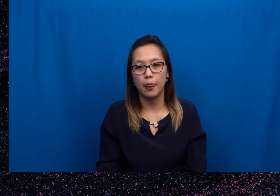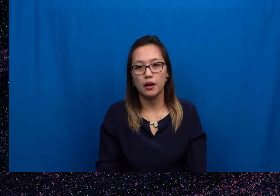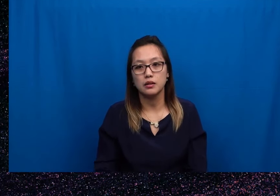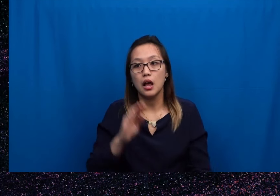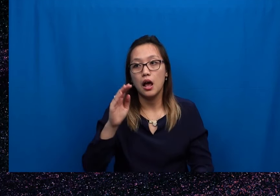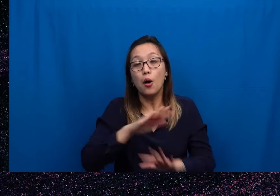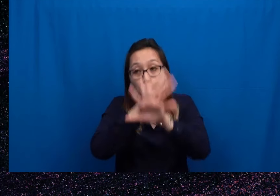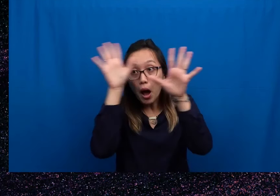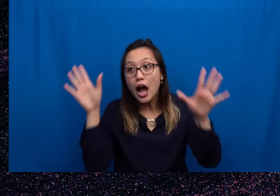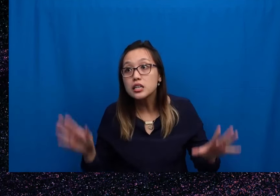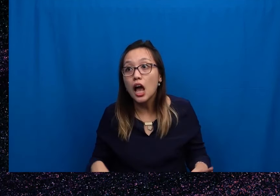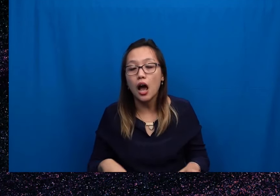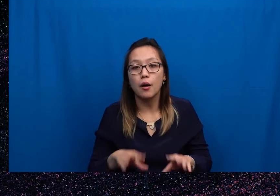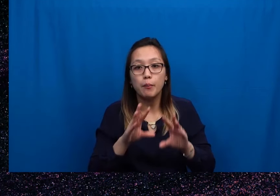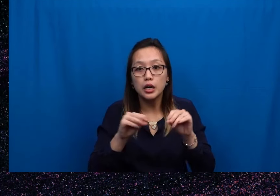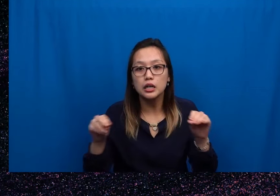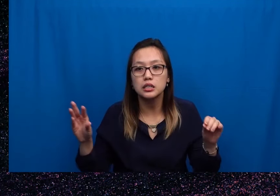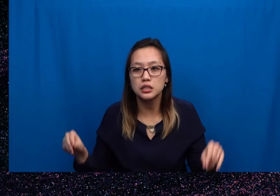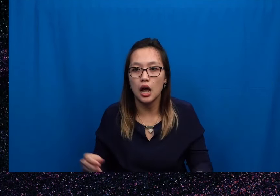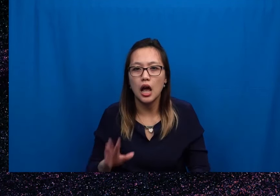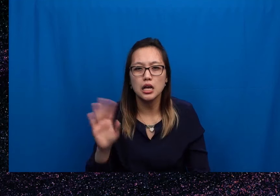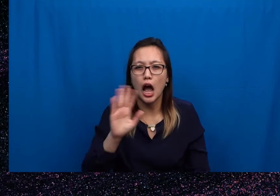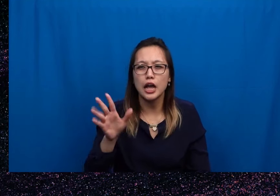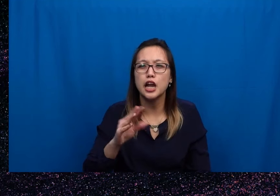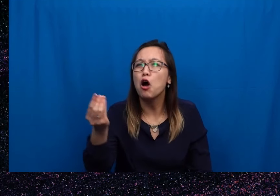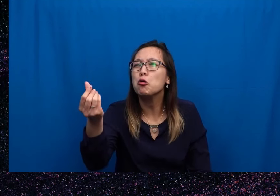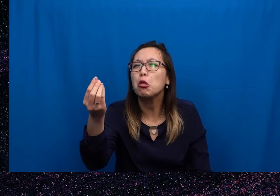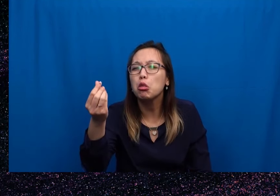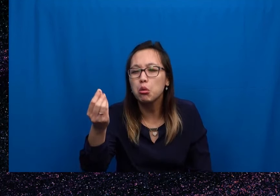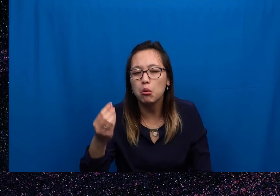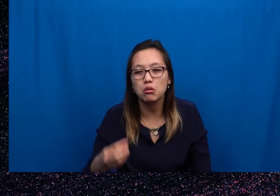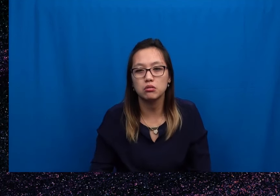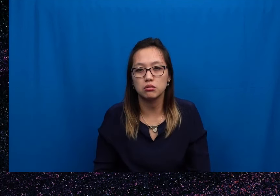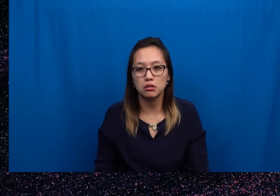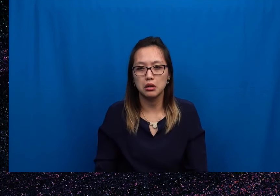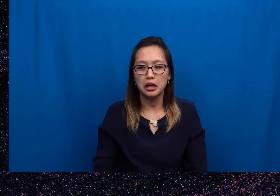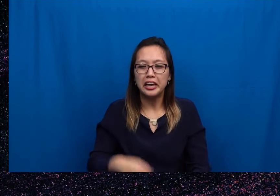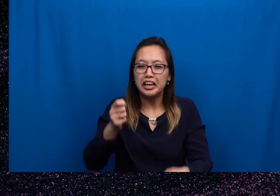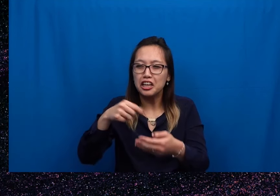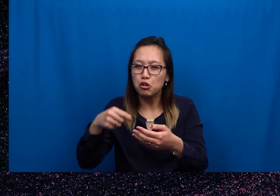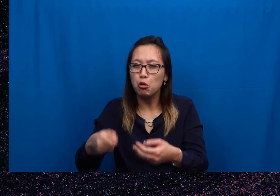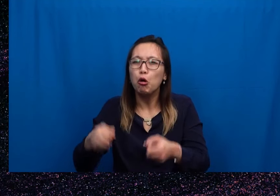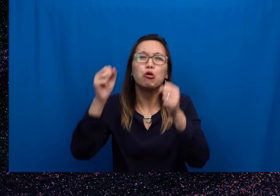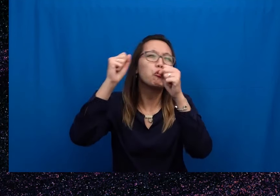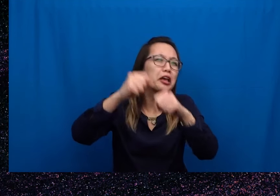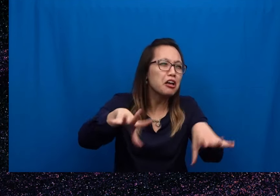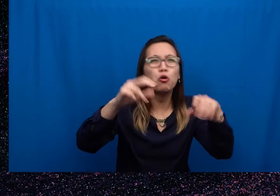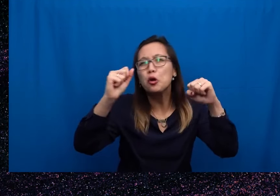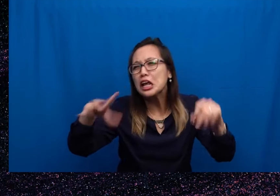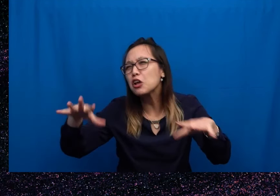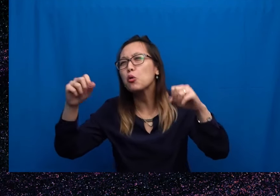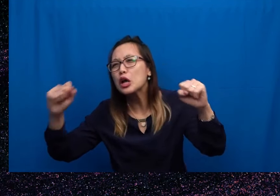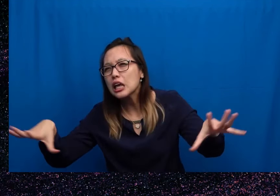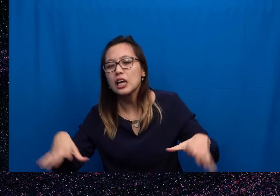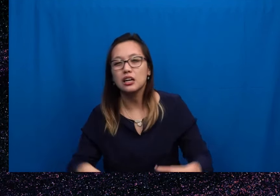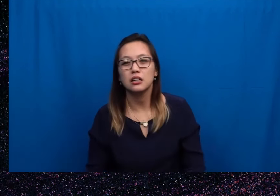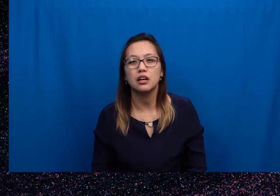untung. Yang saya hitung adalah ruginya sekarang. Karena situasi semuanya